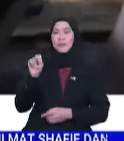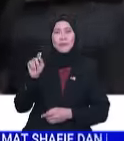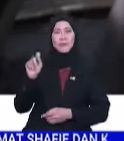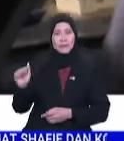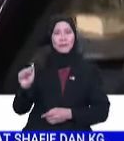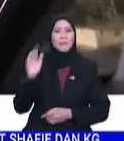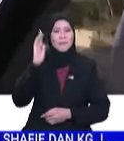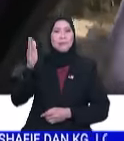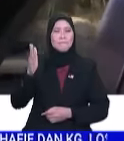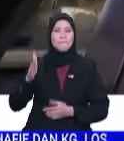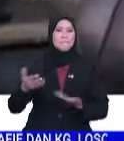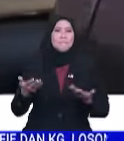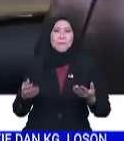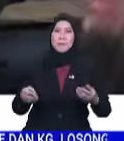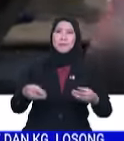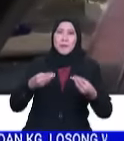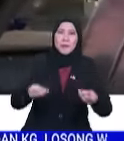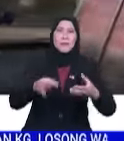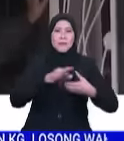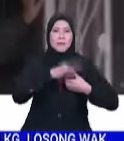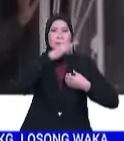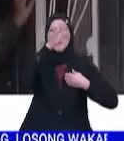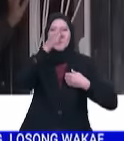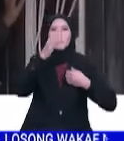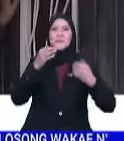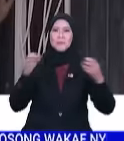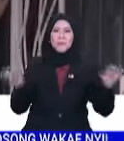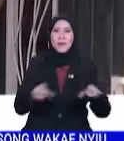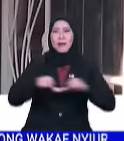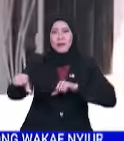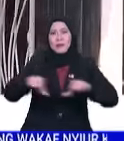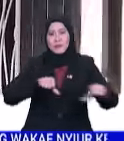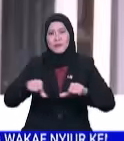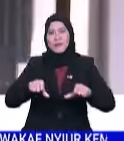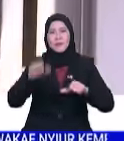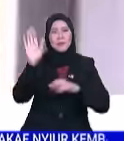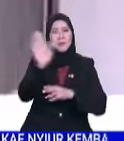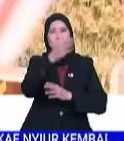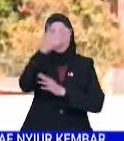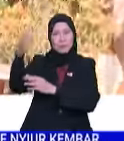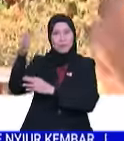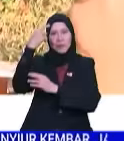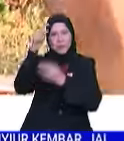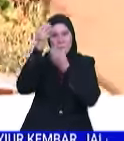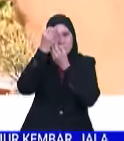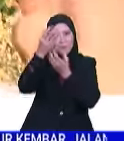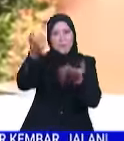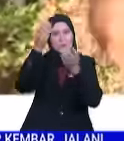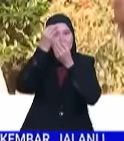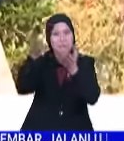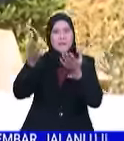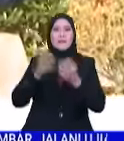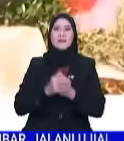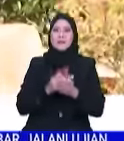lagi bulan kebangsaan, malah platform sama digunakan untuk menyampaikan informasi